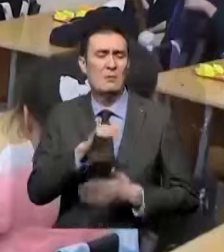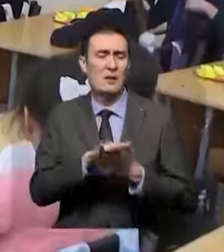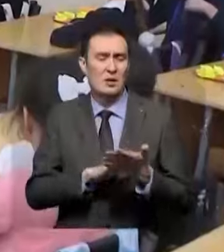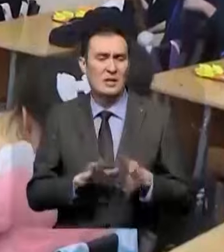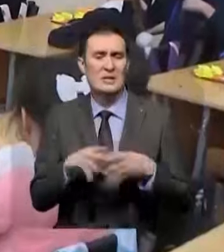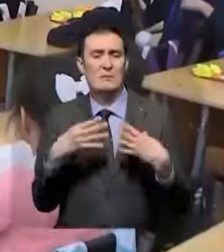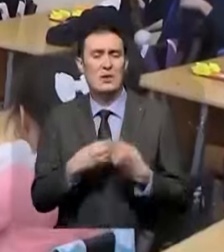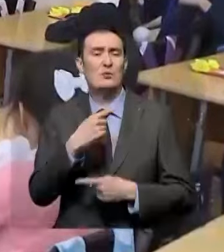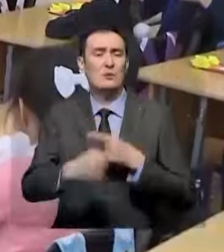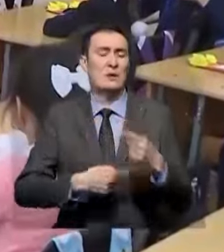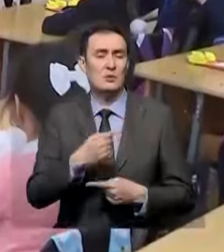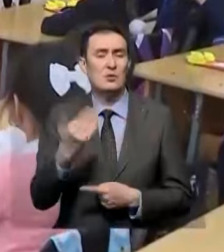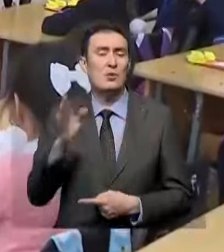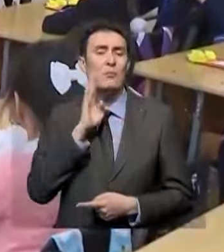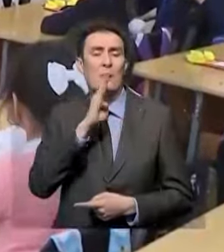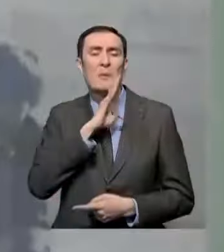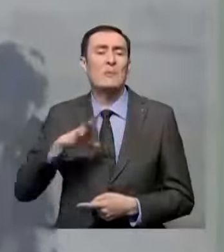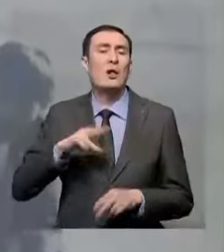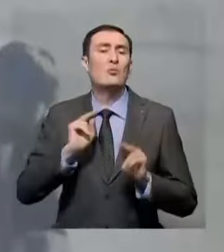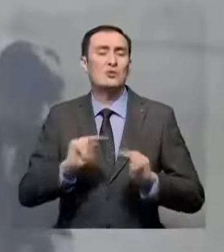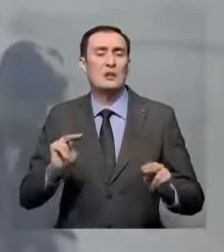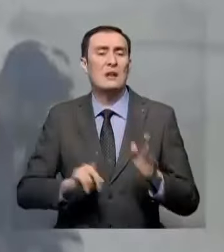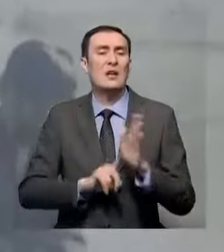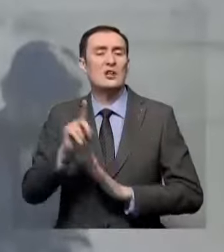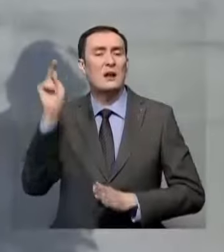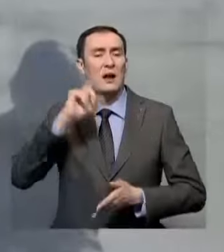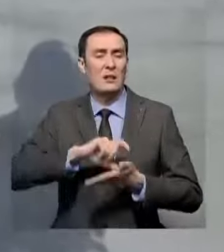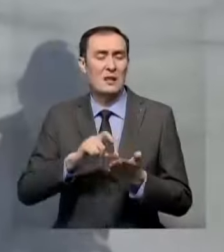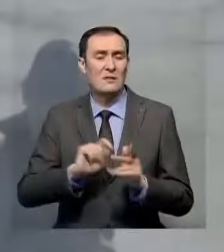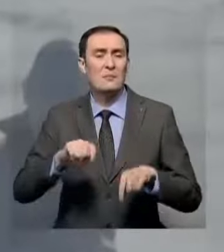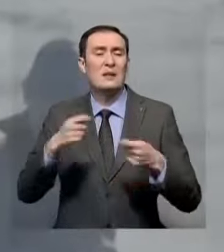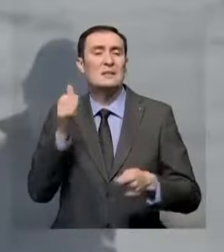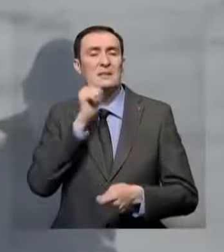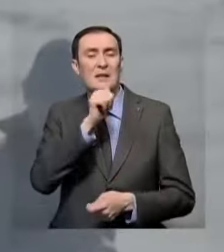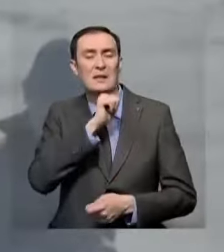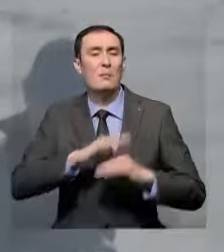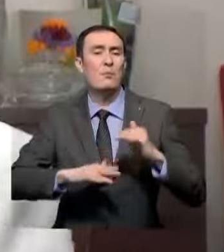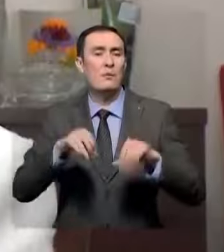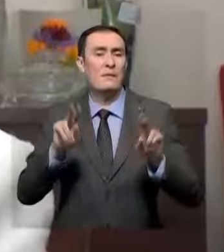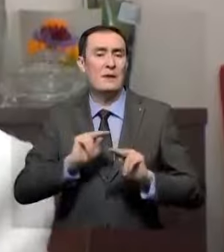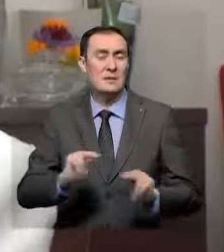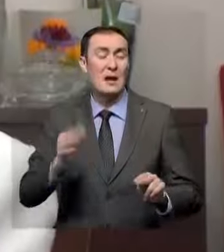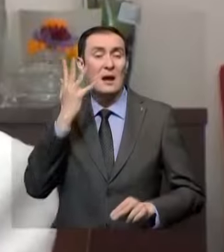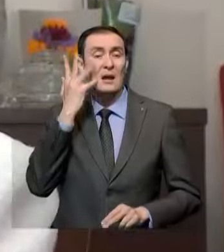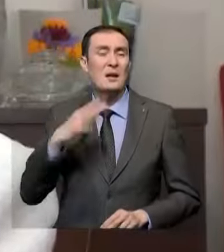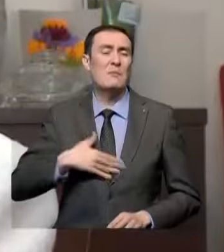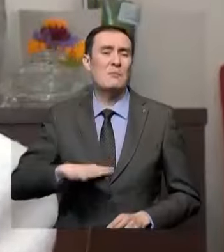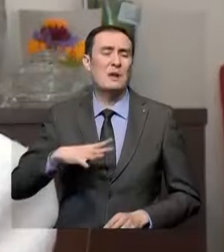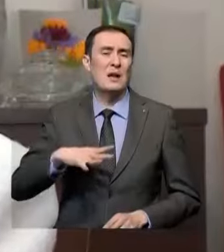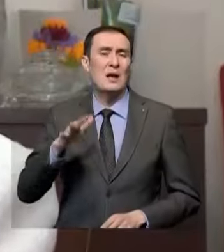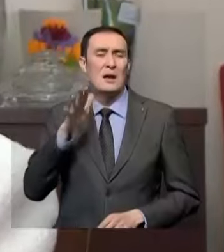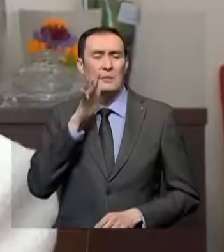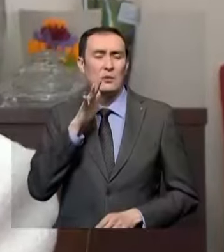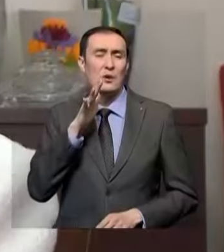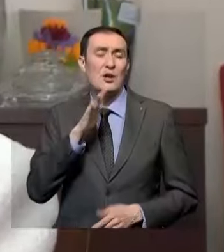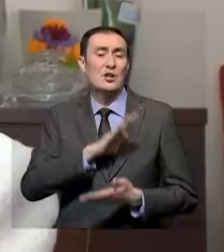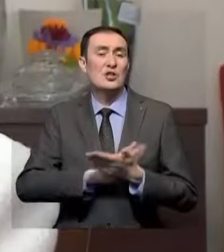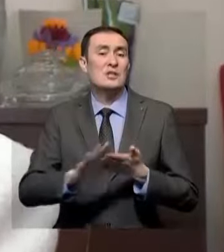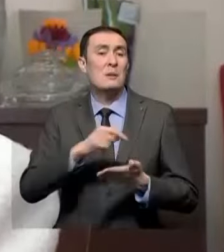Продолжает семейную династию. Ее мама была учителем начальных классов. Передала секреты профессии. Когда у нее были минуты